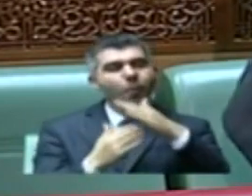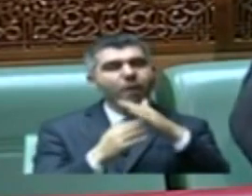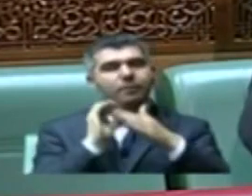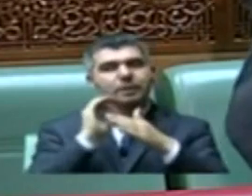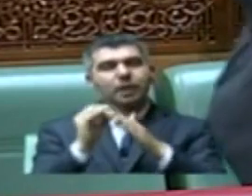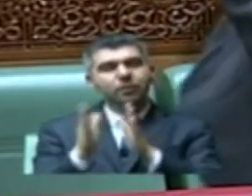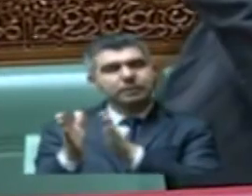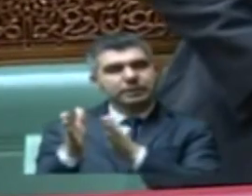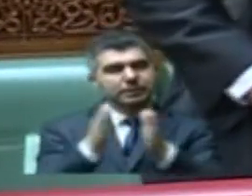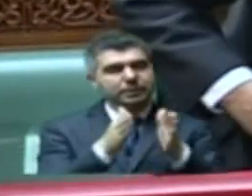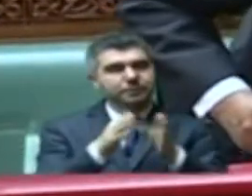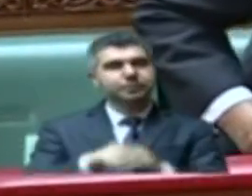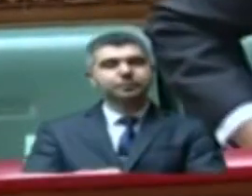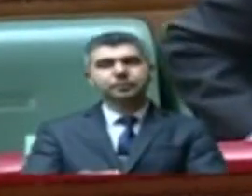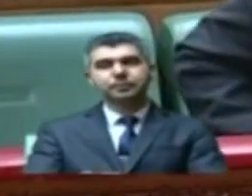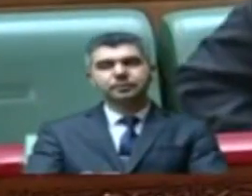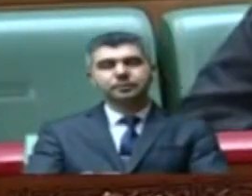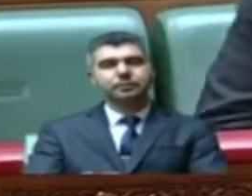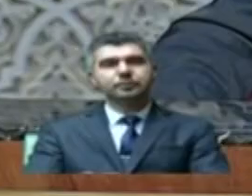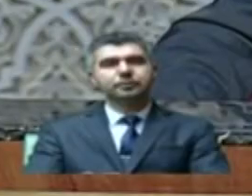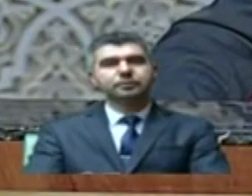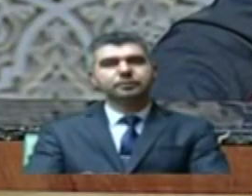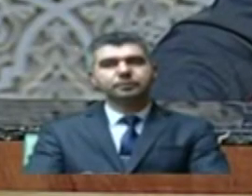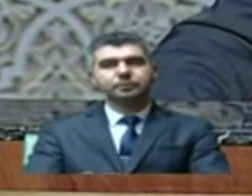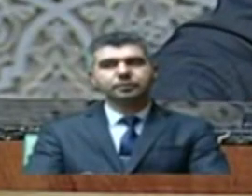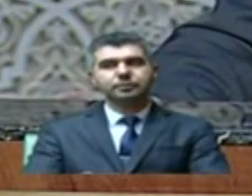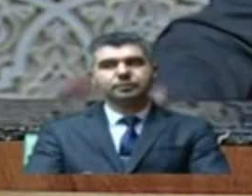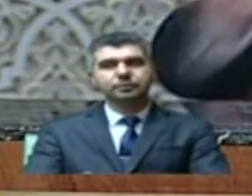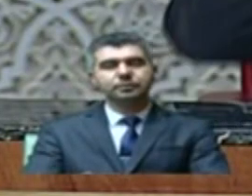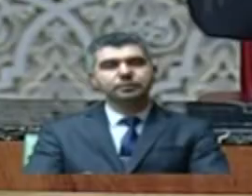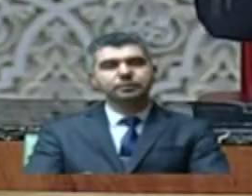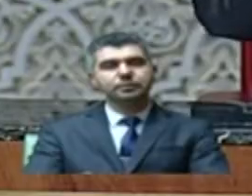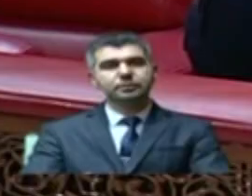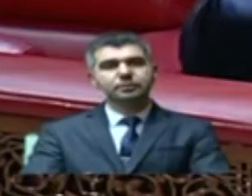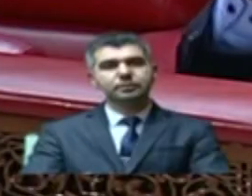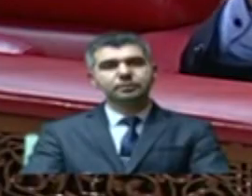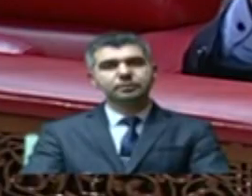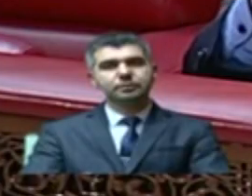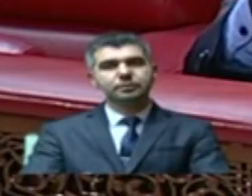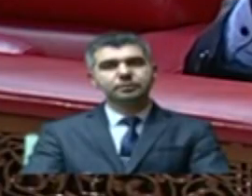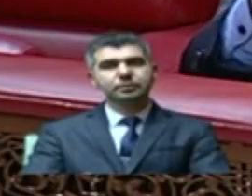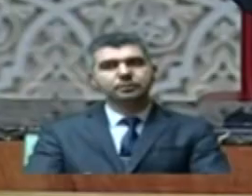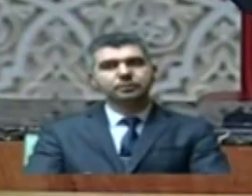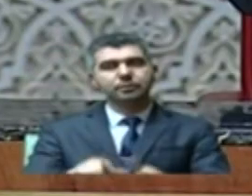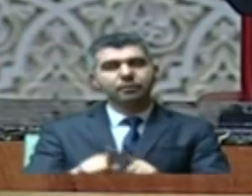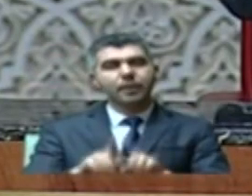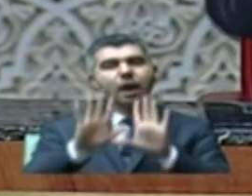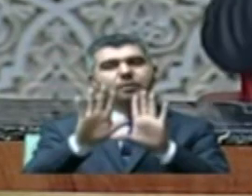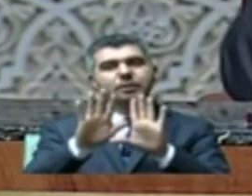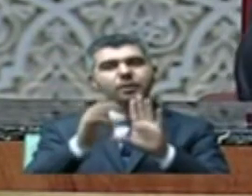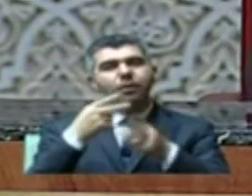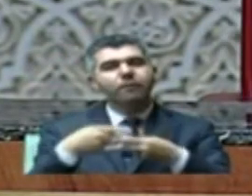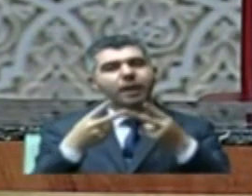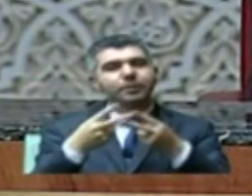شعوري. السيد المستشار انتهى الوقت. شكرا. انتهى الوقت، ما بقى شيء الوقت، ولكن نعطيك واحد 10 ثواني السيد الكاتب